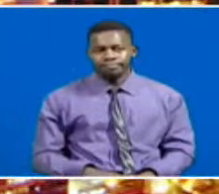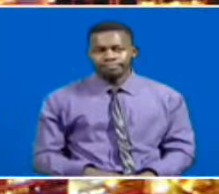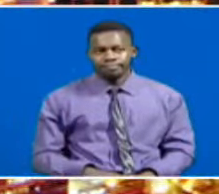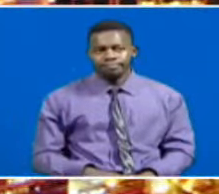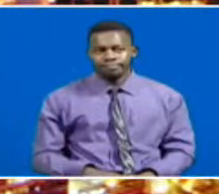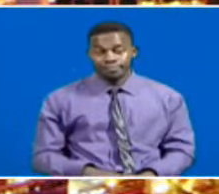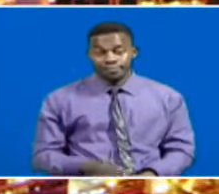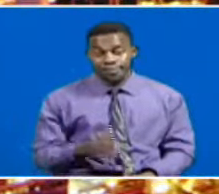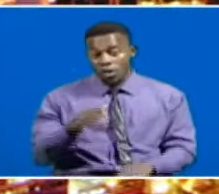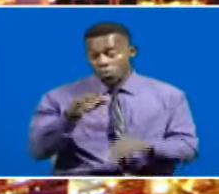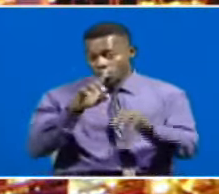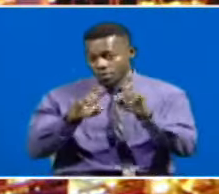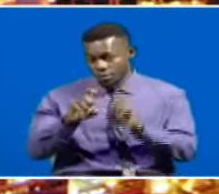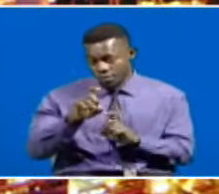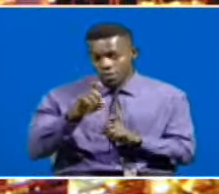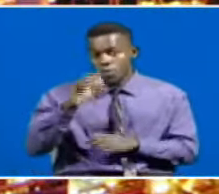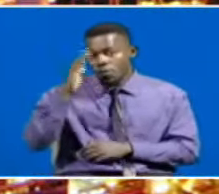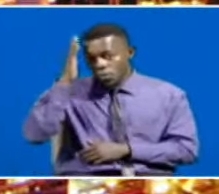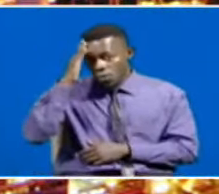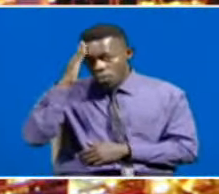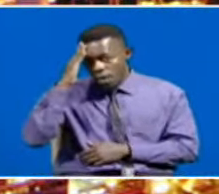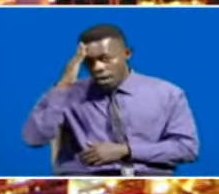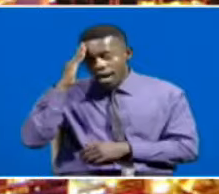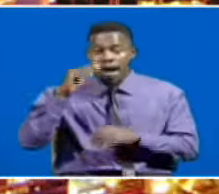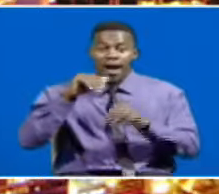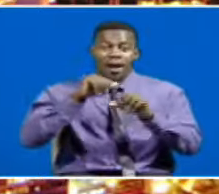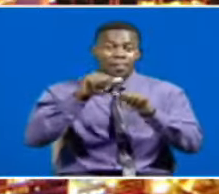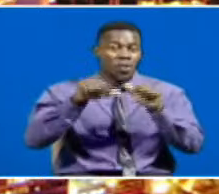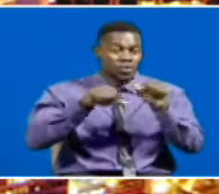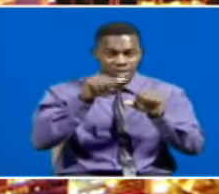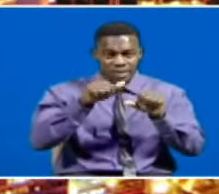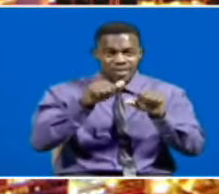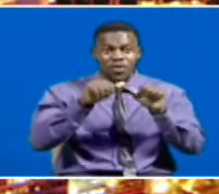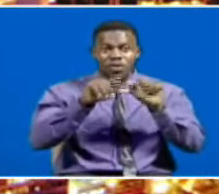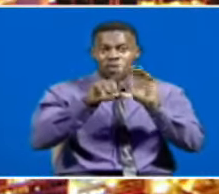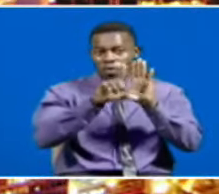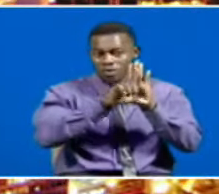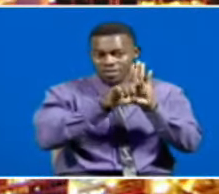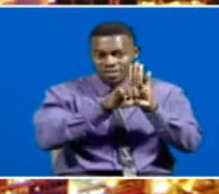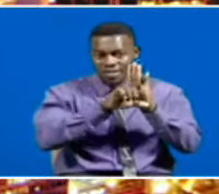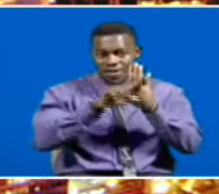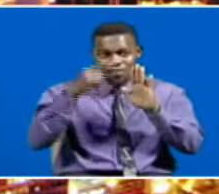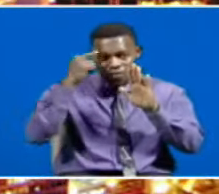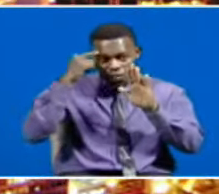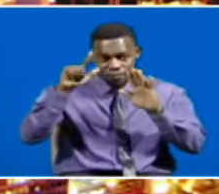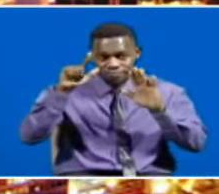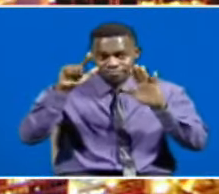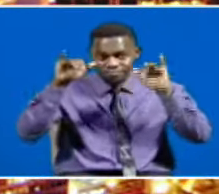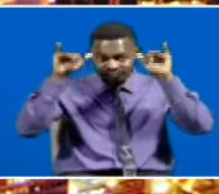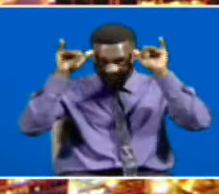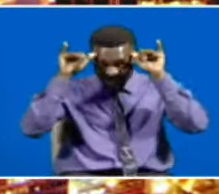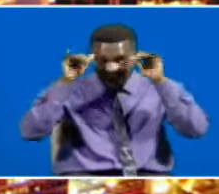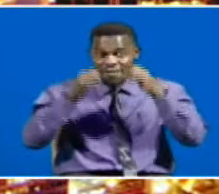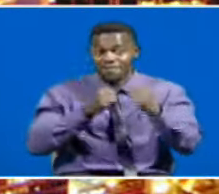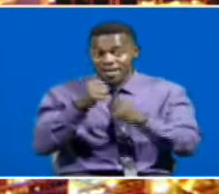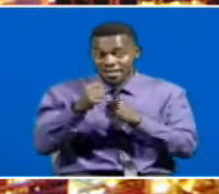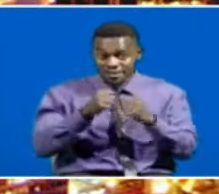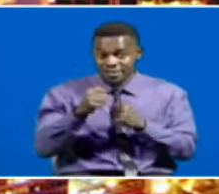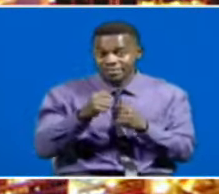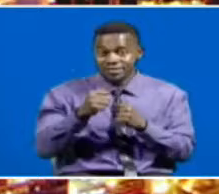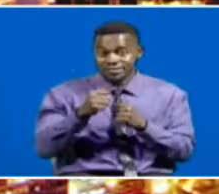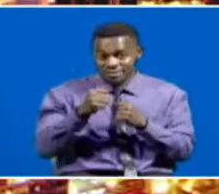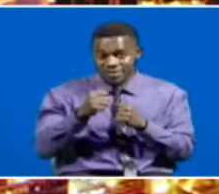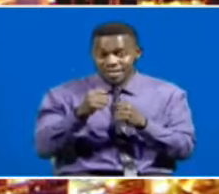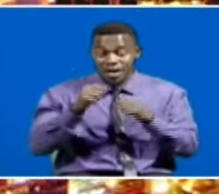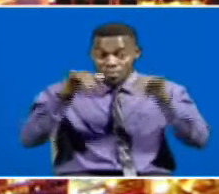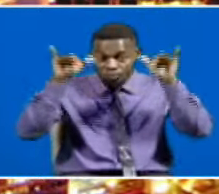Je, unazifahamu sheria za mchezo wa mapigano ya fahali? Basi sikiza taarifa hii. Mchezo wa mapigano ya fahali kwa jina